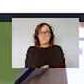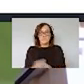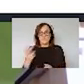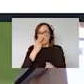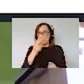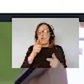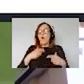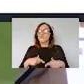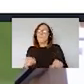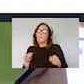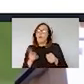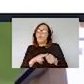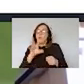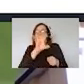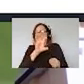też uczestnik.